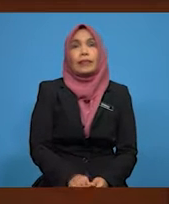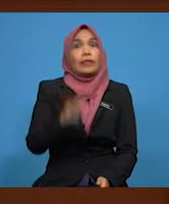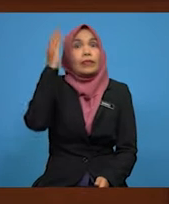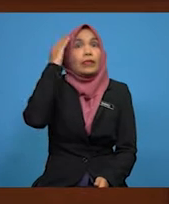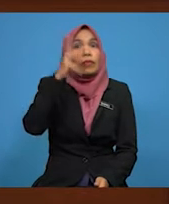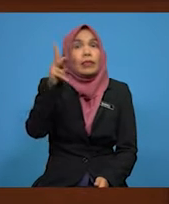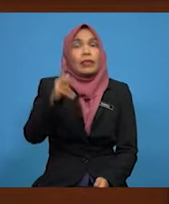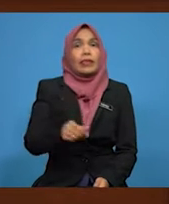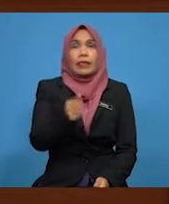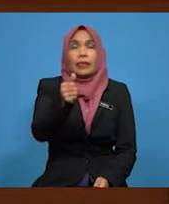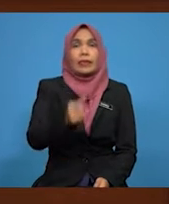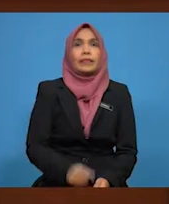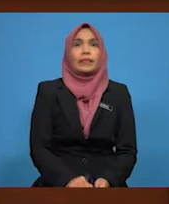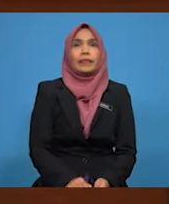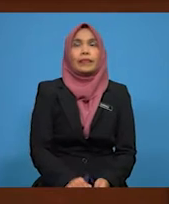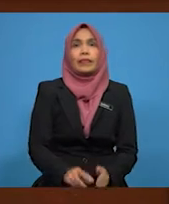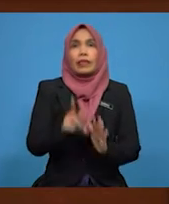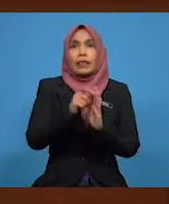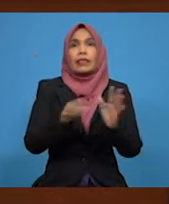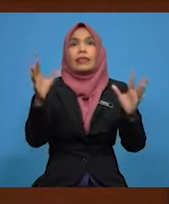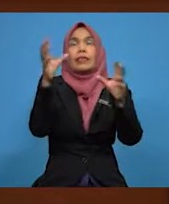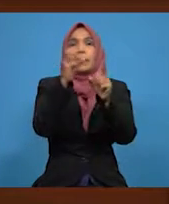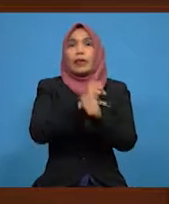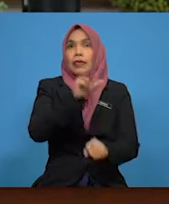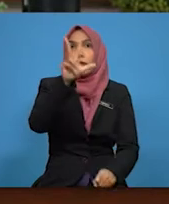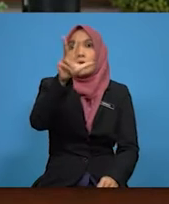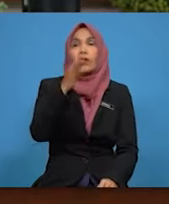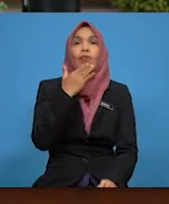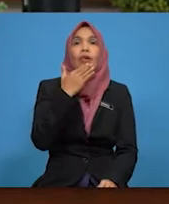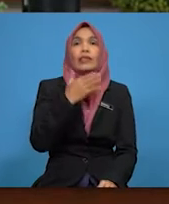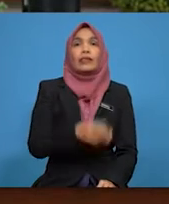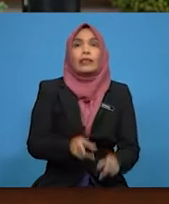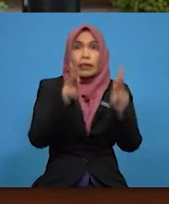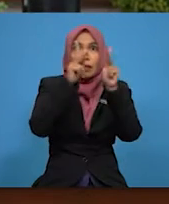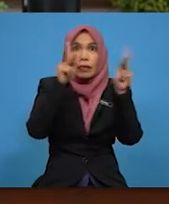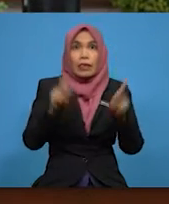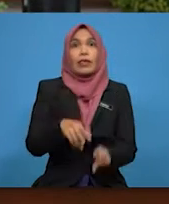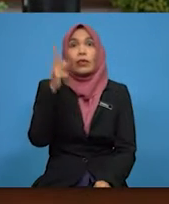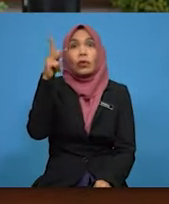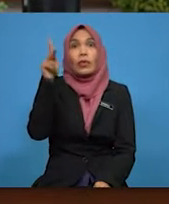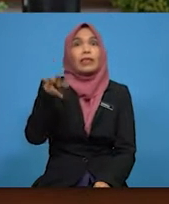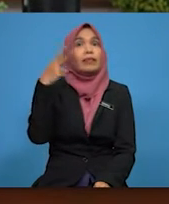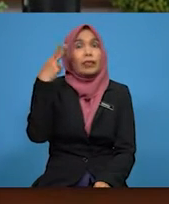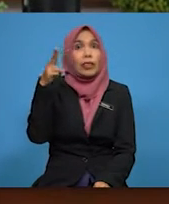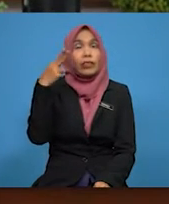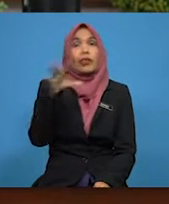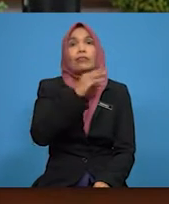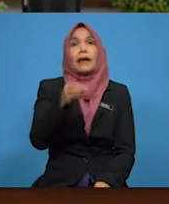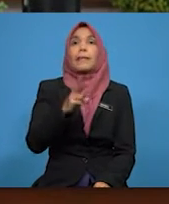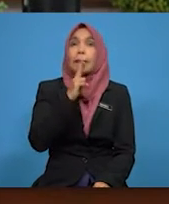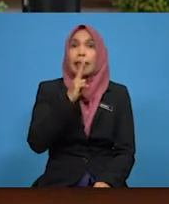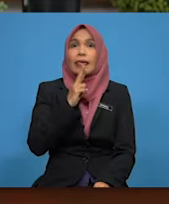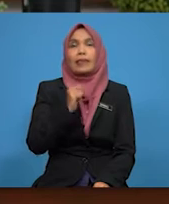Tahukah anda, terdapat tiga warna kad perakam waktu, iaitu kuning, hijau dan